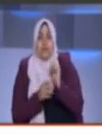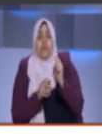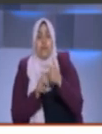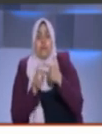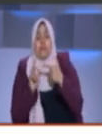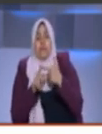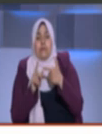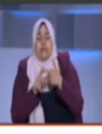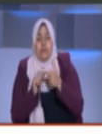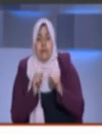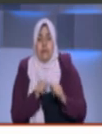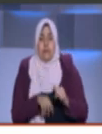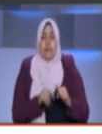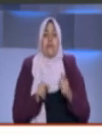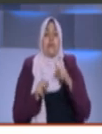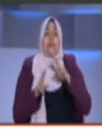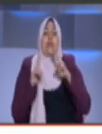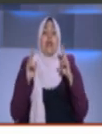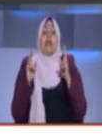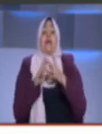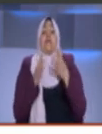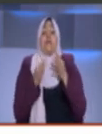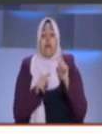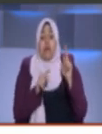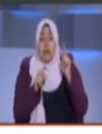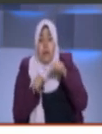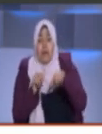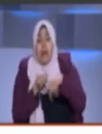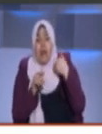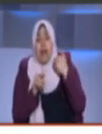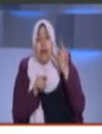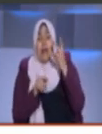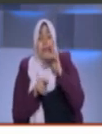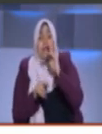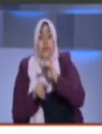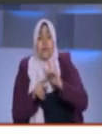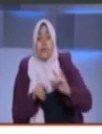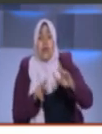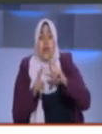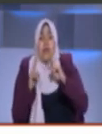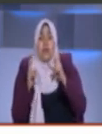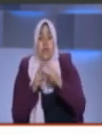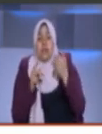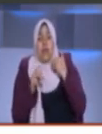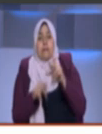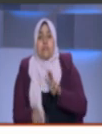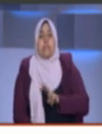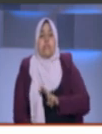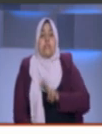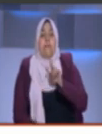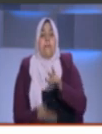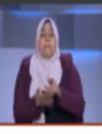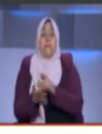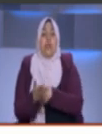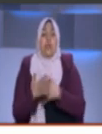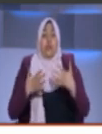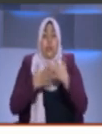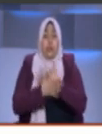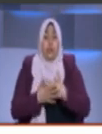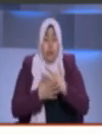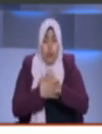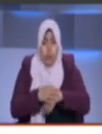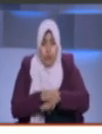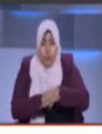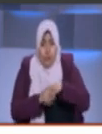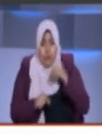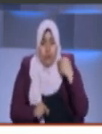يعني العالم الآن عدد سكان العالم حوالي 7 مليار، يعني الشركات حتى تنتج هذه الكمية